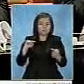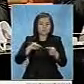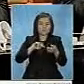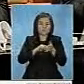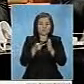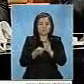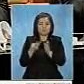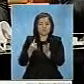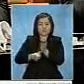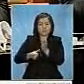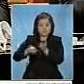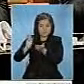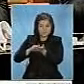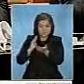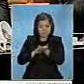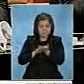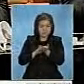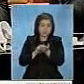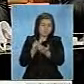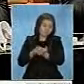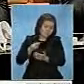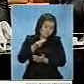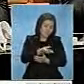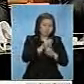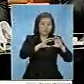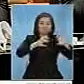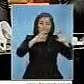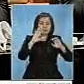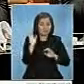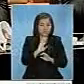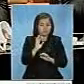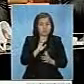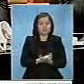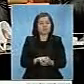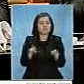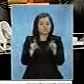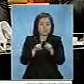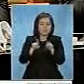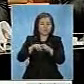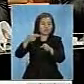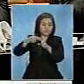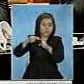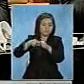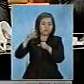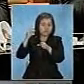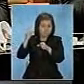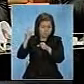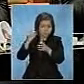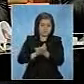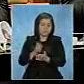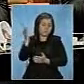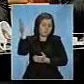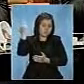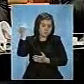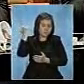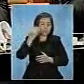ขึ้นอย่างไรก็ตามถ้าหากเราพูดถึงเรื่องของน้ำมันดีเซลนะครับก็ต้องกราบเรียนว่าในช่วงที่ผ่านมาเราก็ได้ดำเนินการ